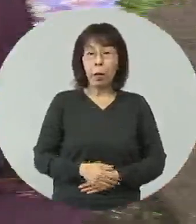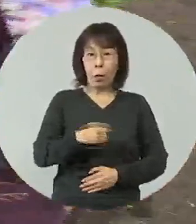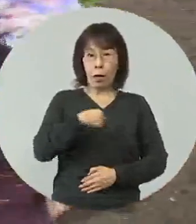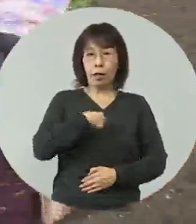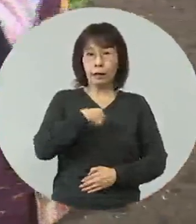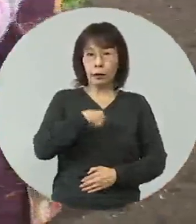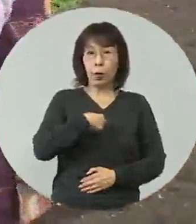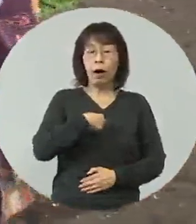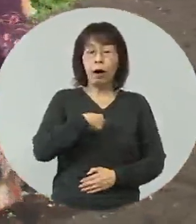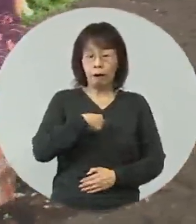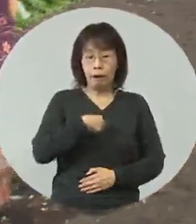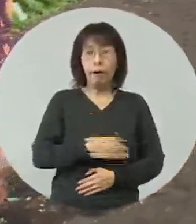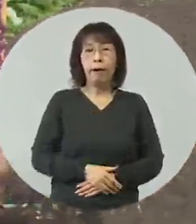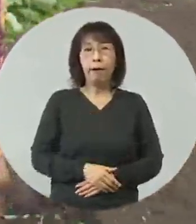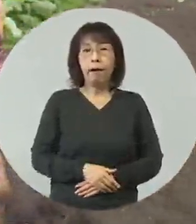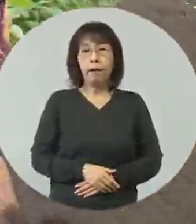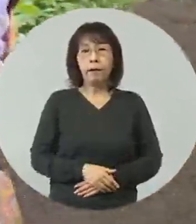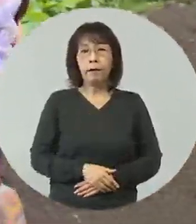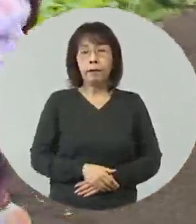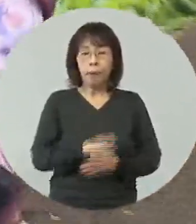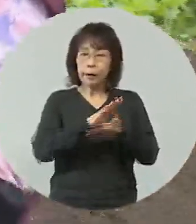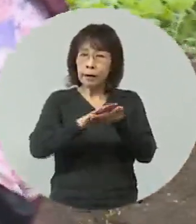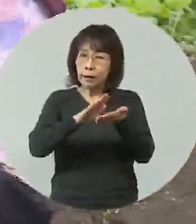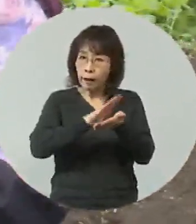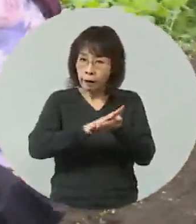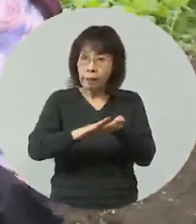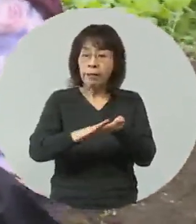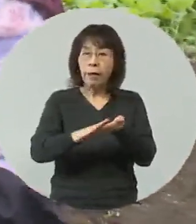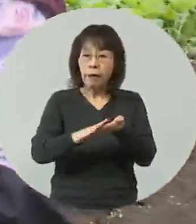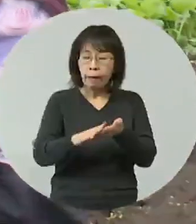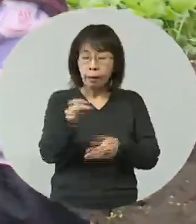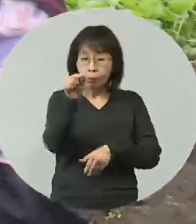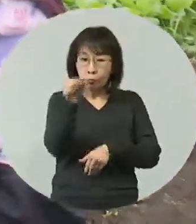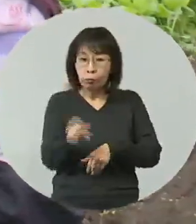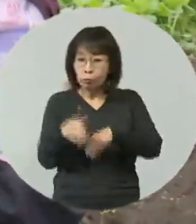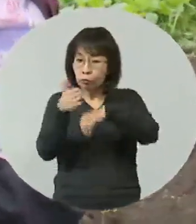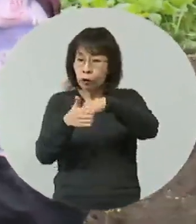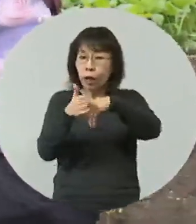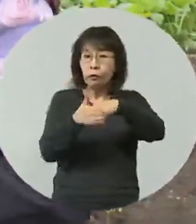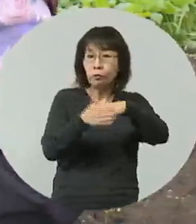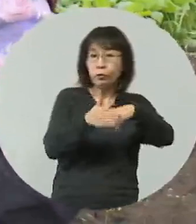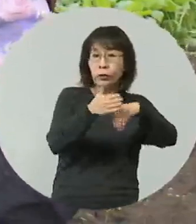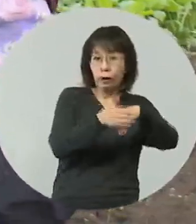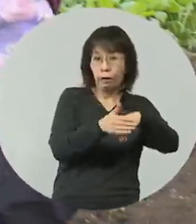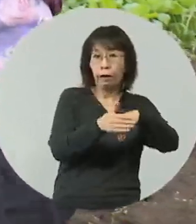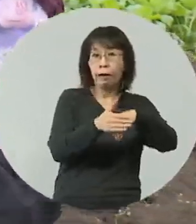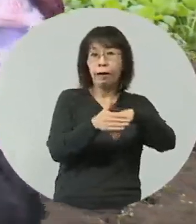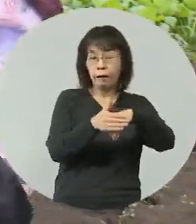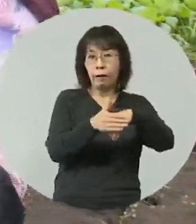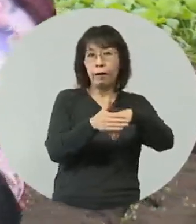ね、それをきれいにあってね、スライスして、それを